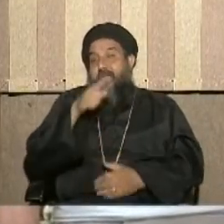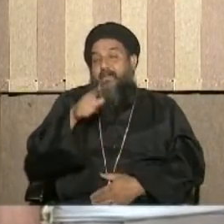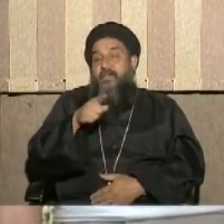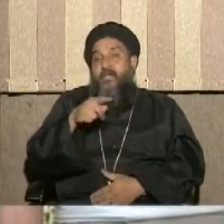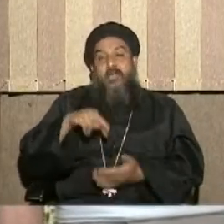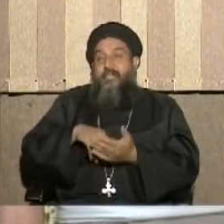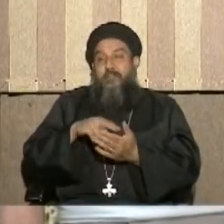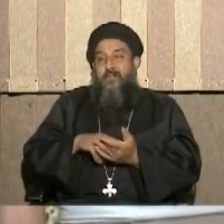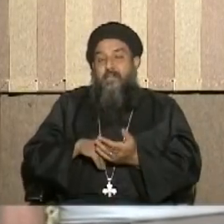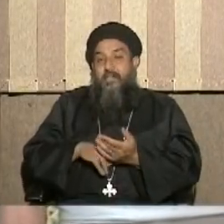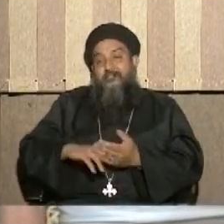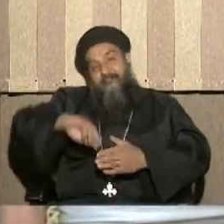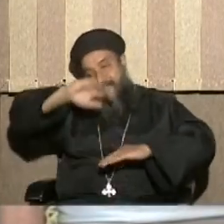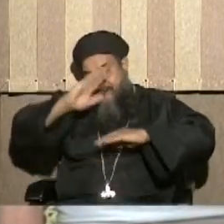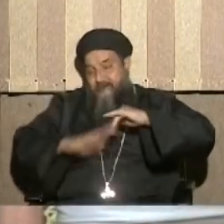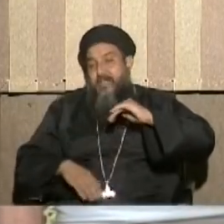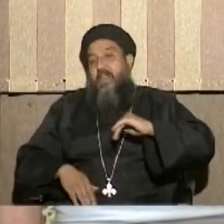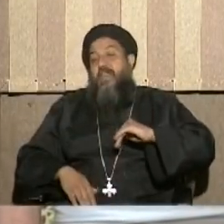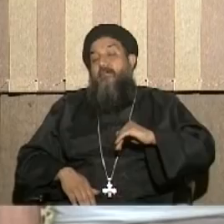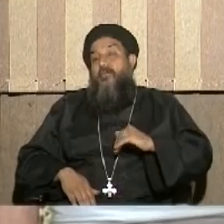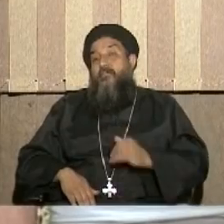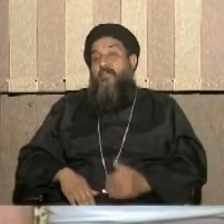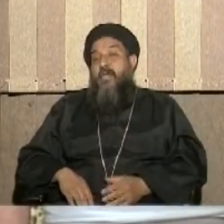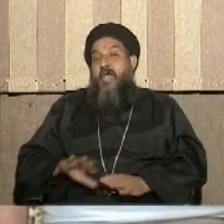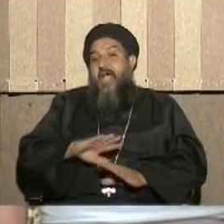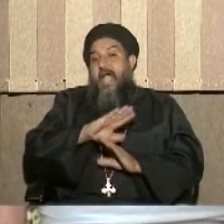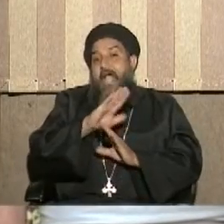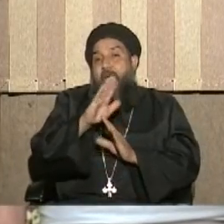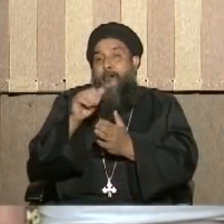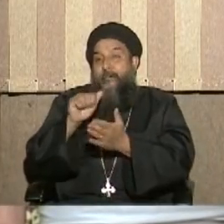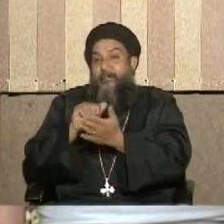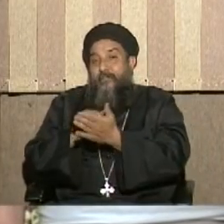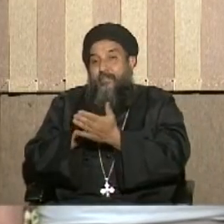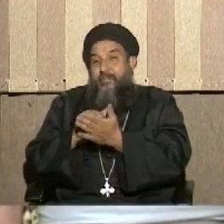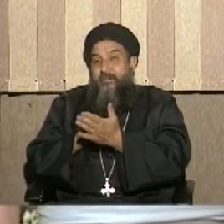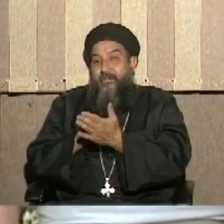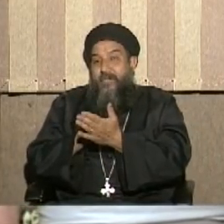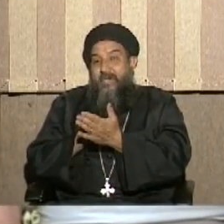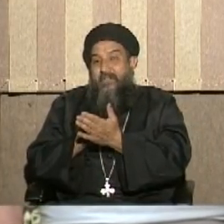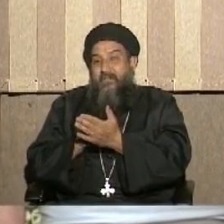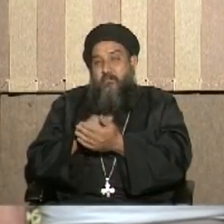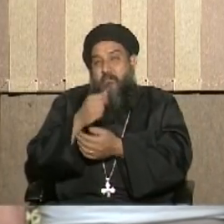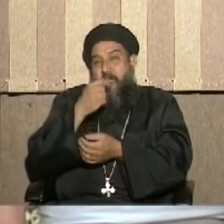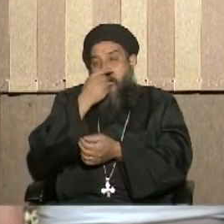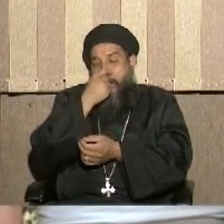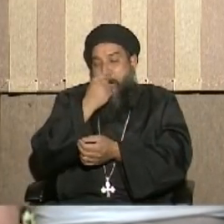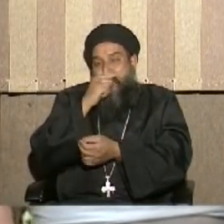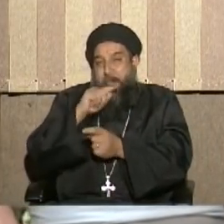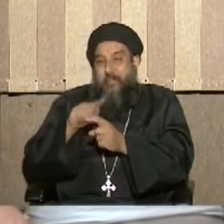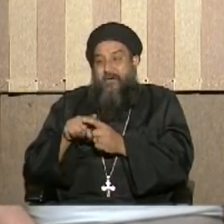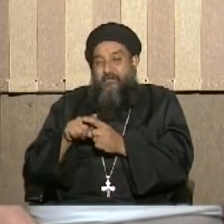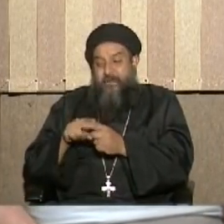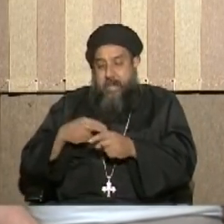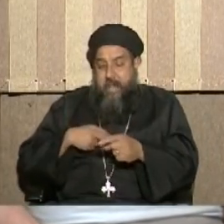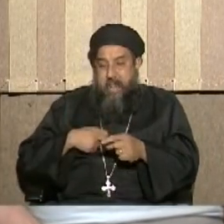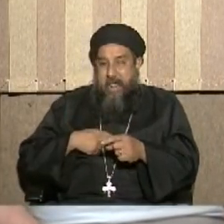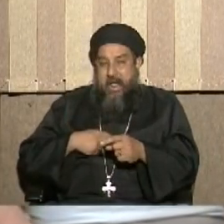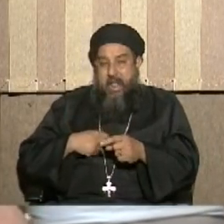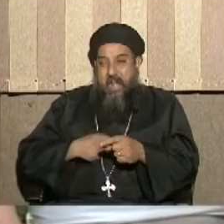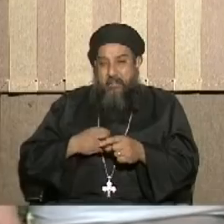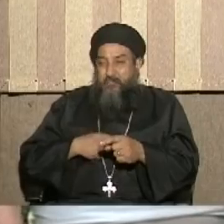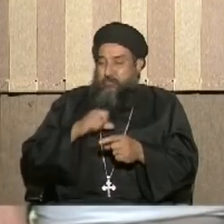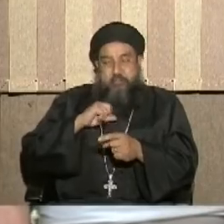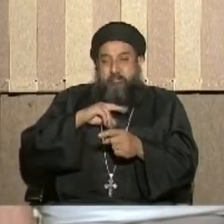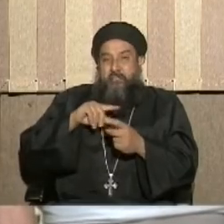ثم طلب الأب يوحنا من تلميذه أن يجهز للقديسين أحقر الملابس ومكانا